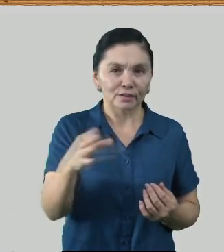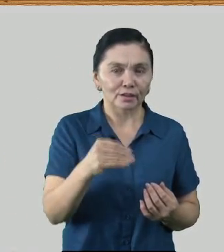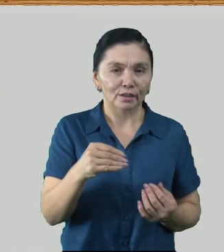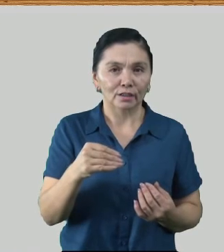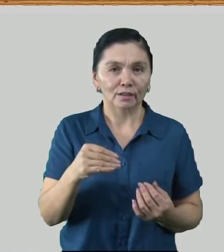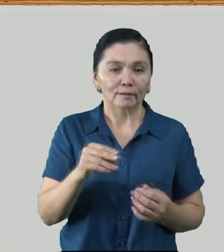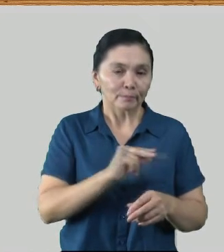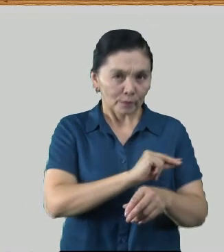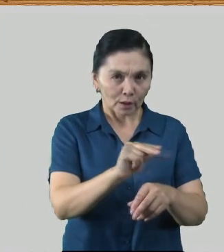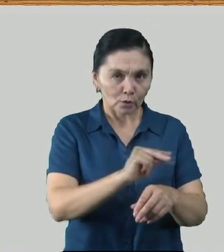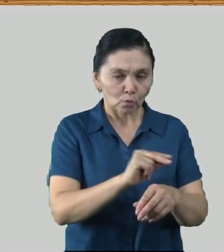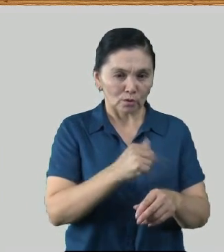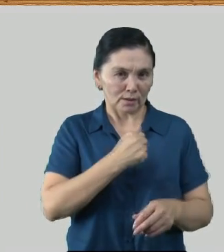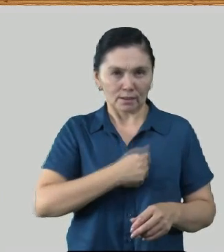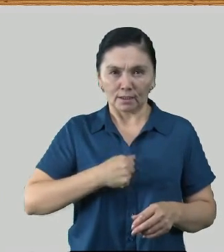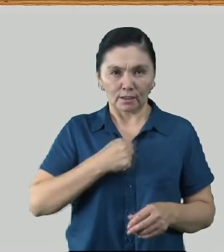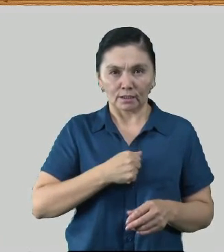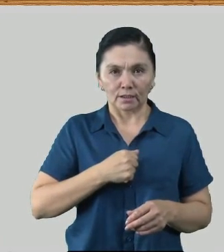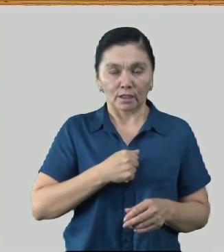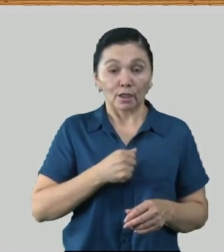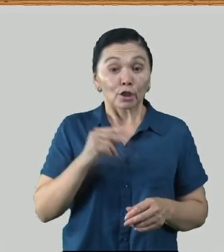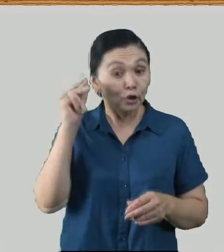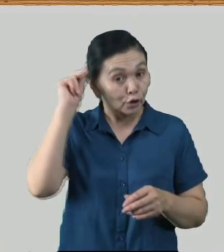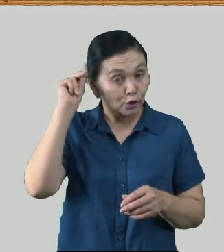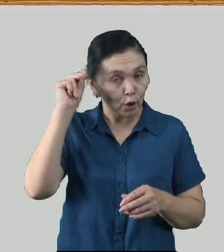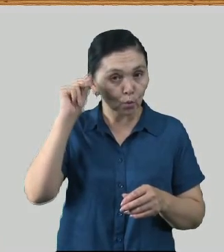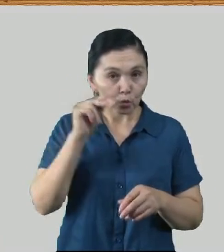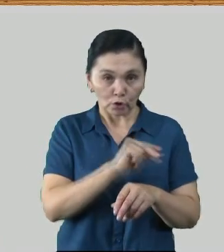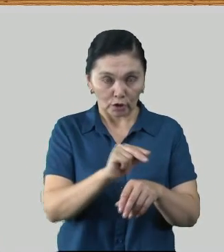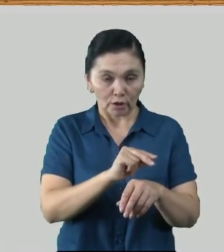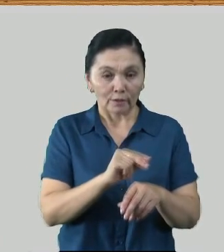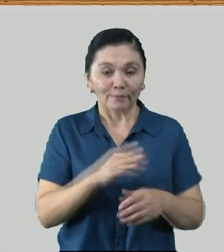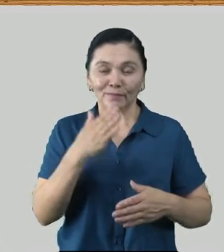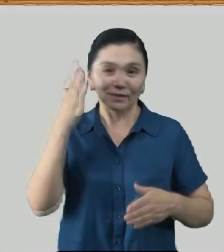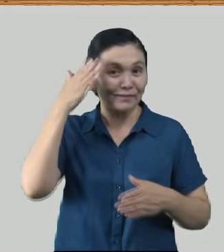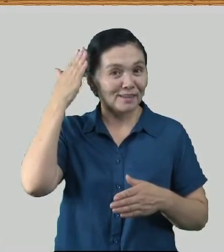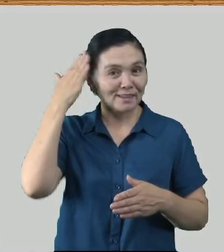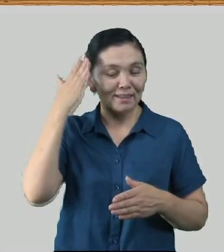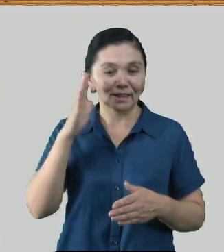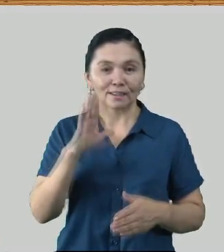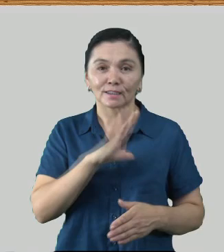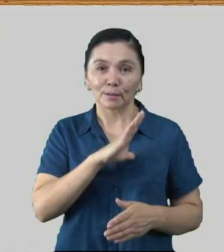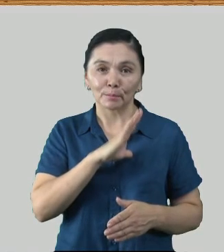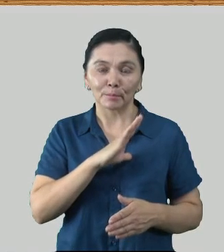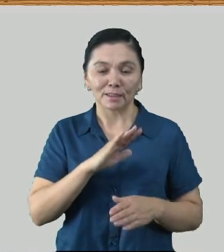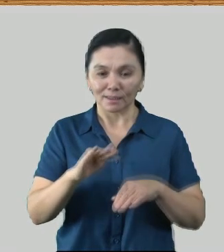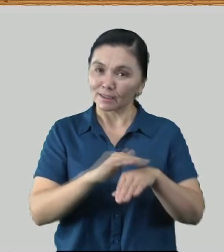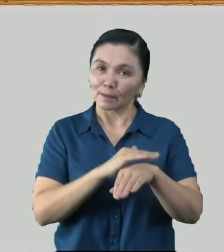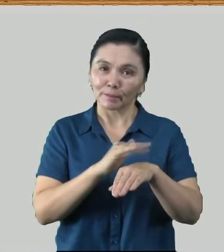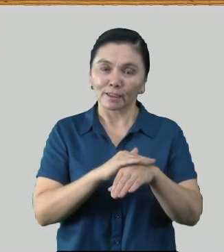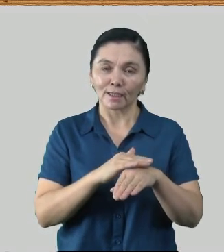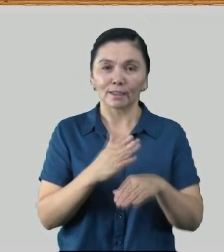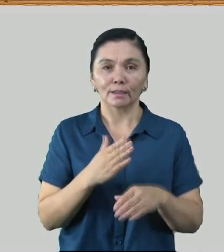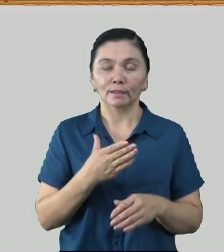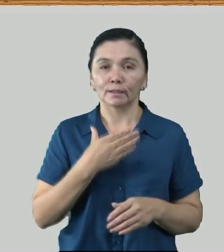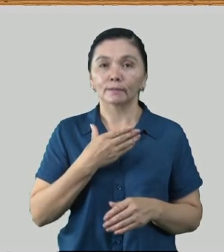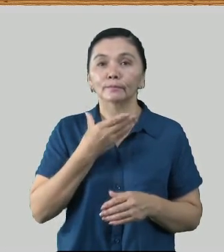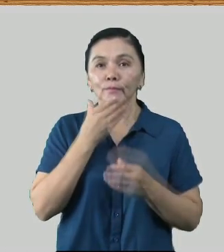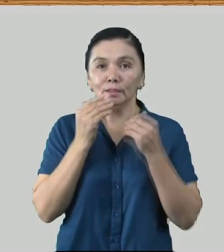отучат злиться и научат веселиться, быть добрее и